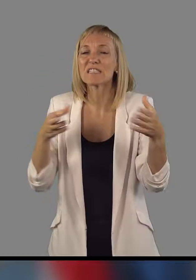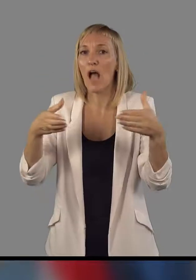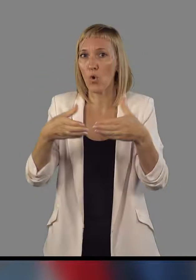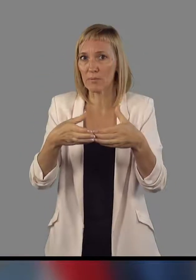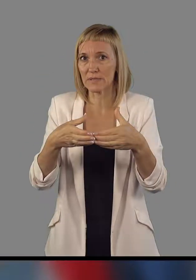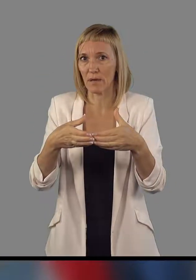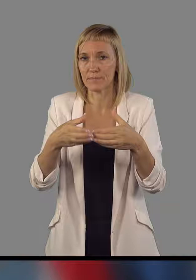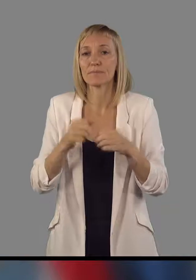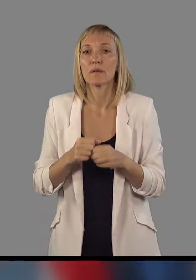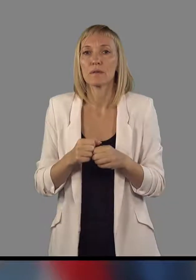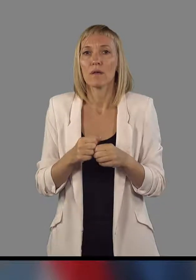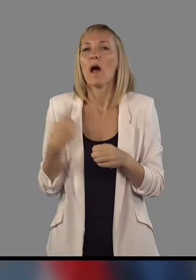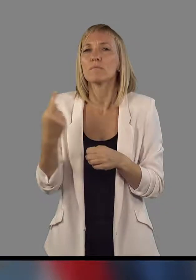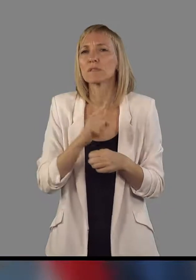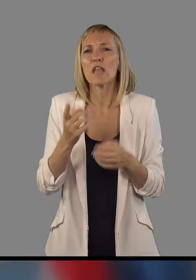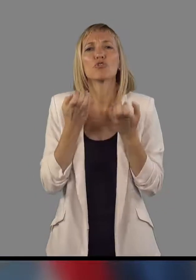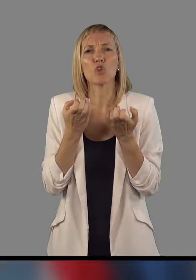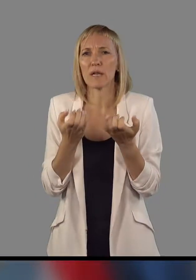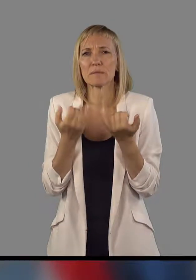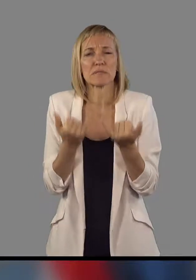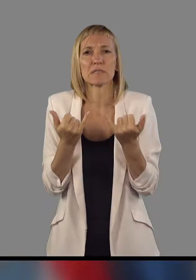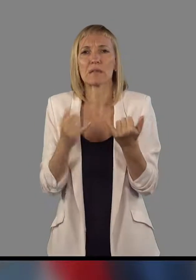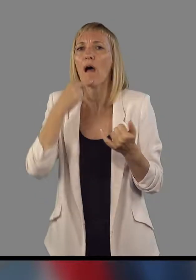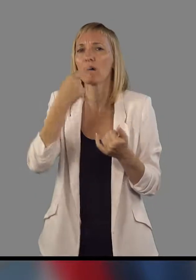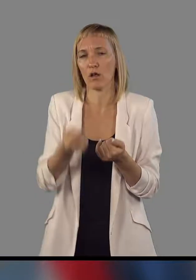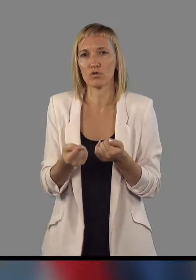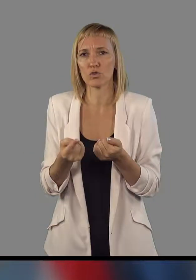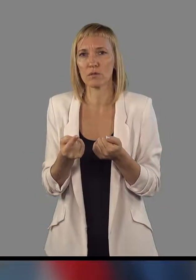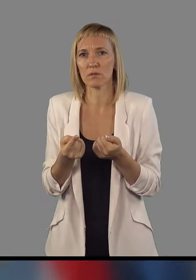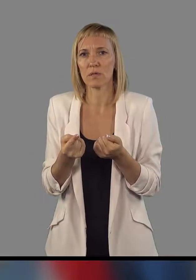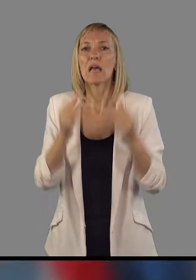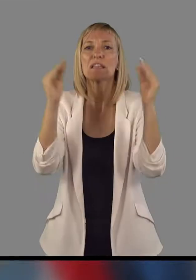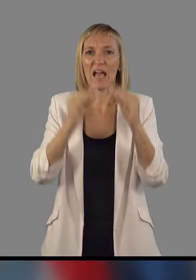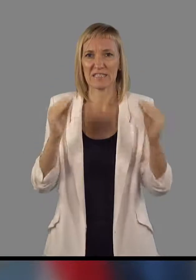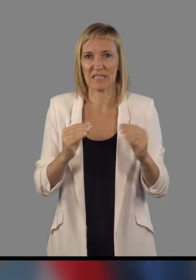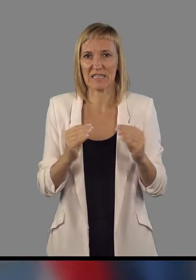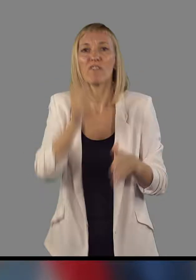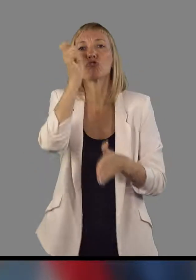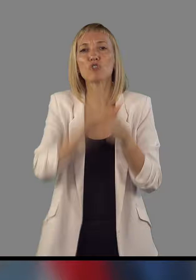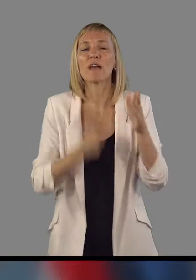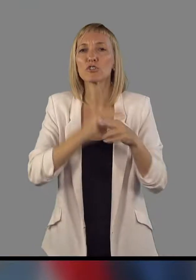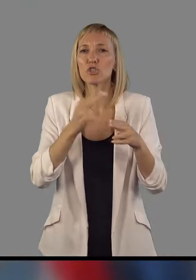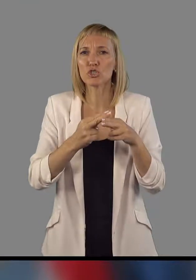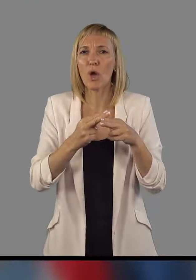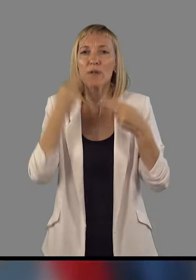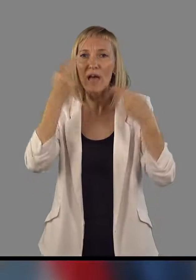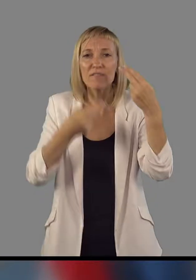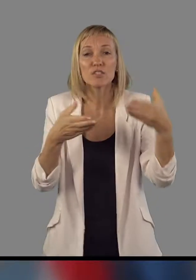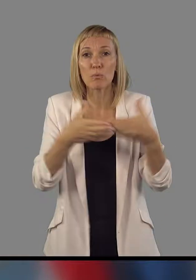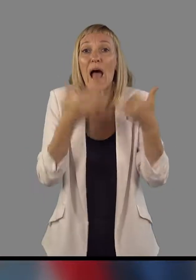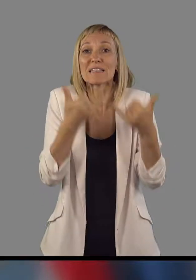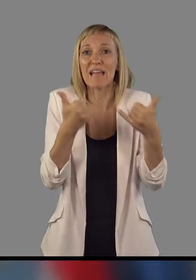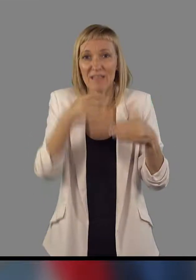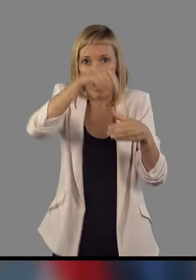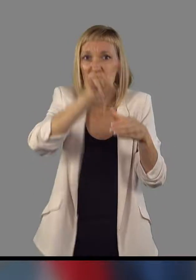komisije. In ne želim na tem mestu reči, da člani Državne revizijske komisije